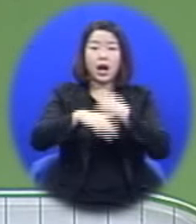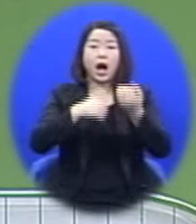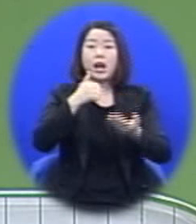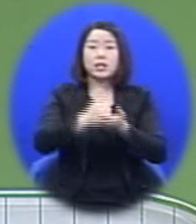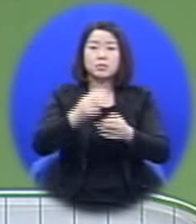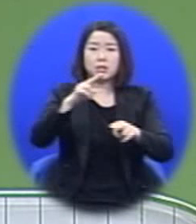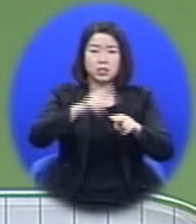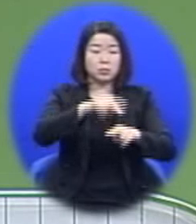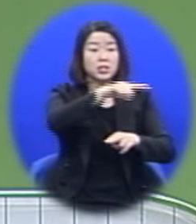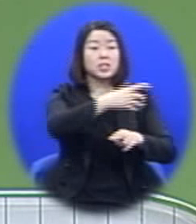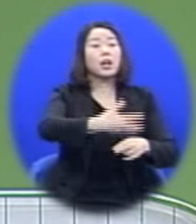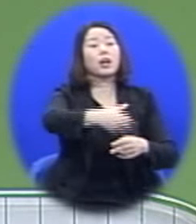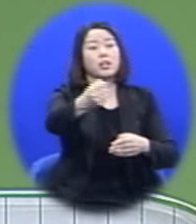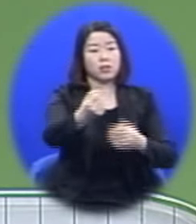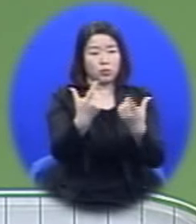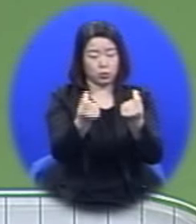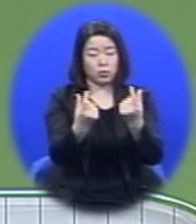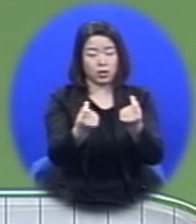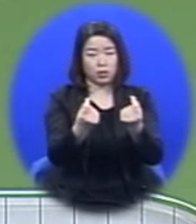내가 강탈하는 것입니다.